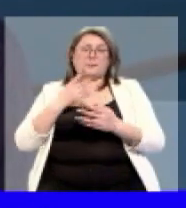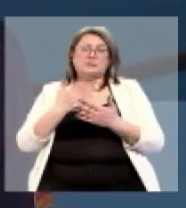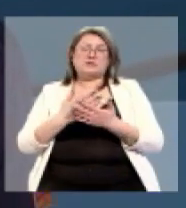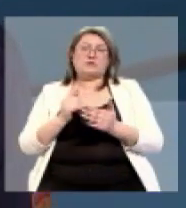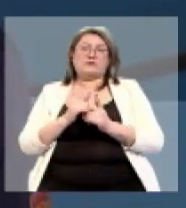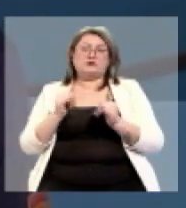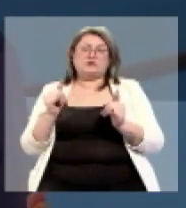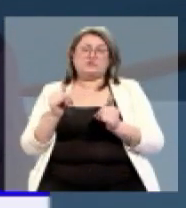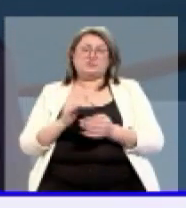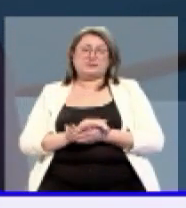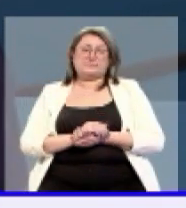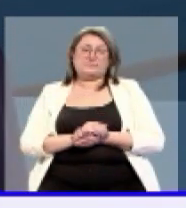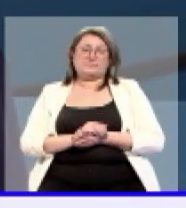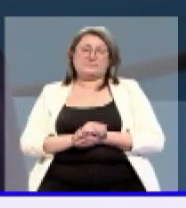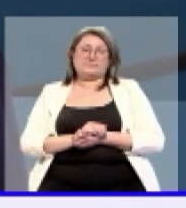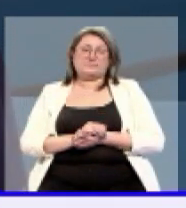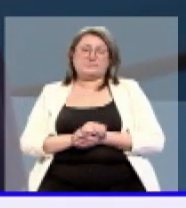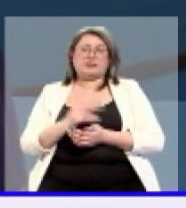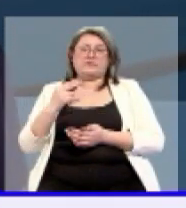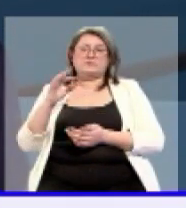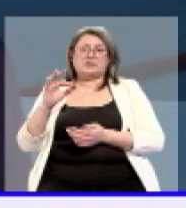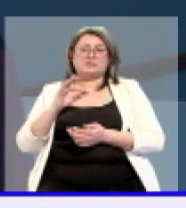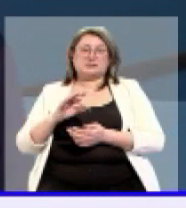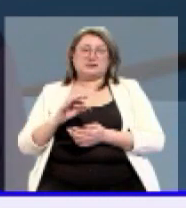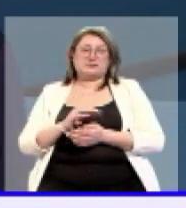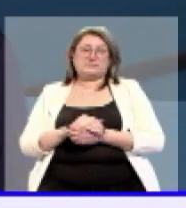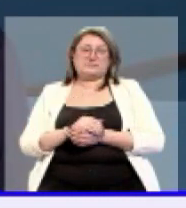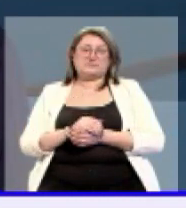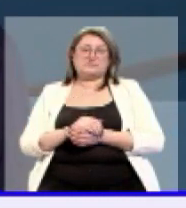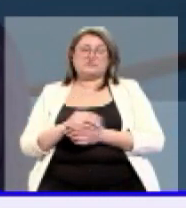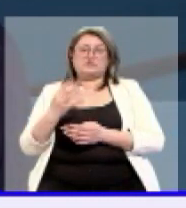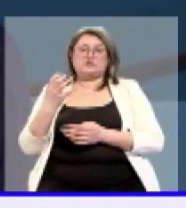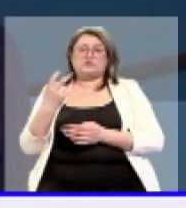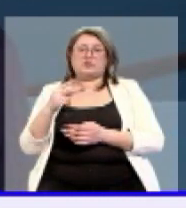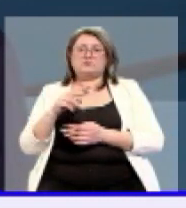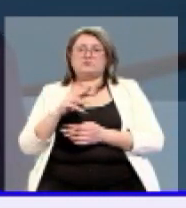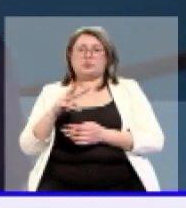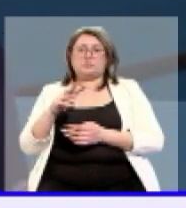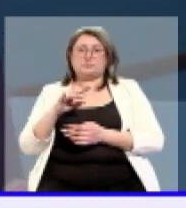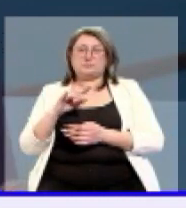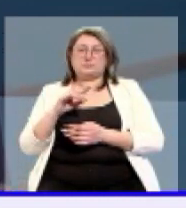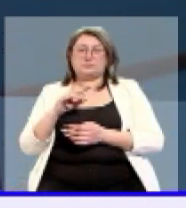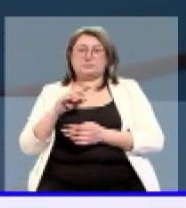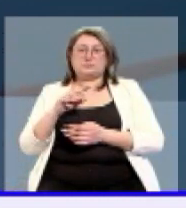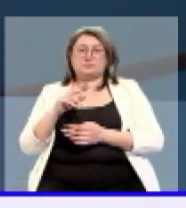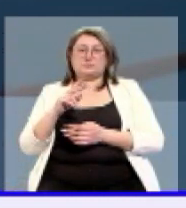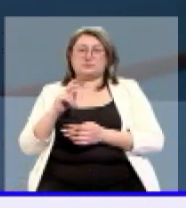2022 жылы 43 балық өсірумен айналысатын шаруашылық болса, 2023 жылы 65-ке көбейді.